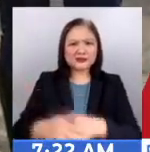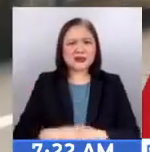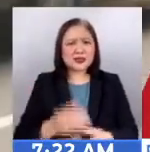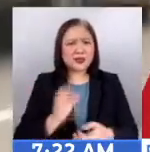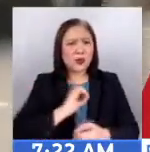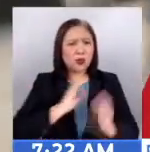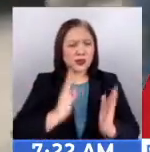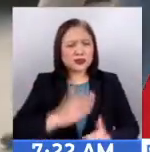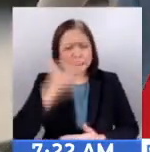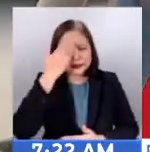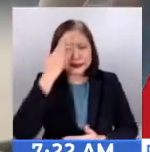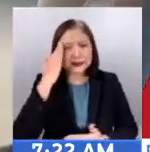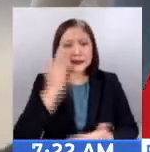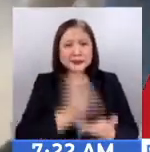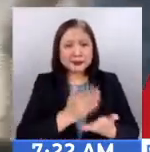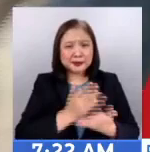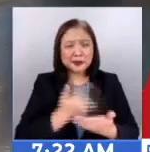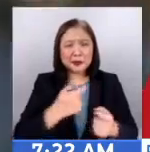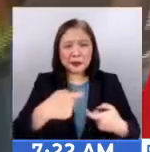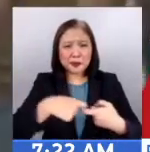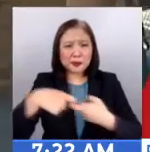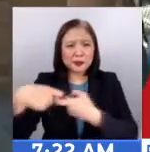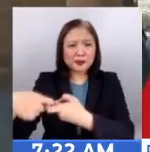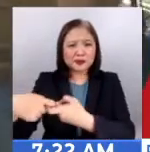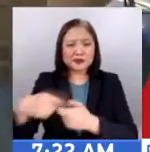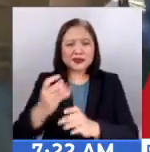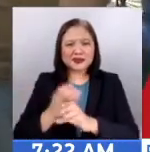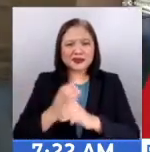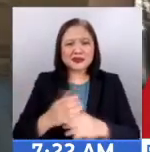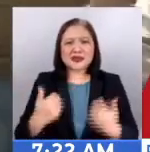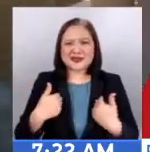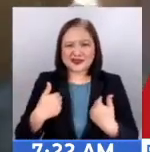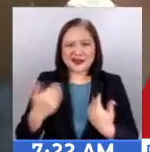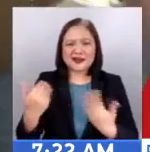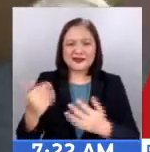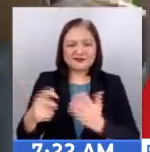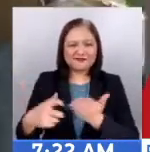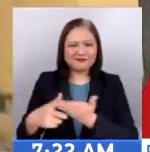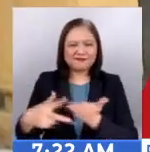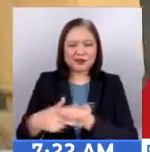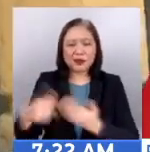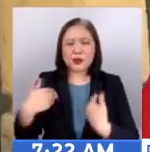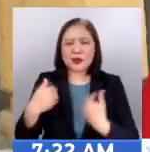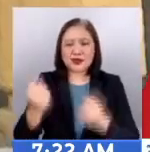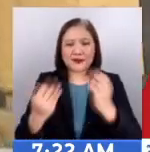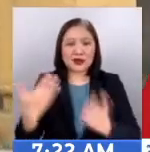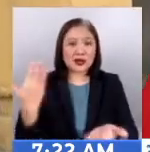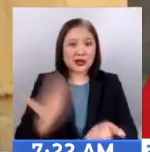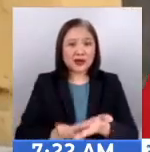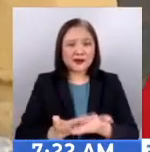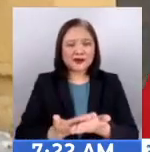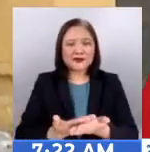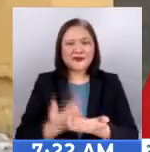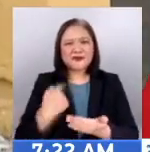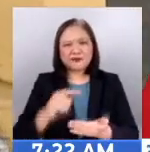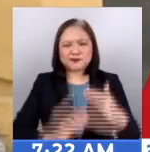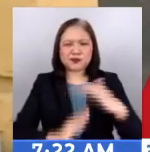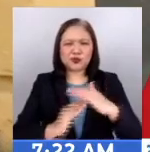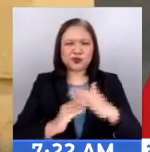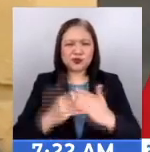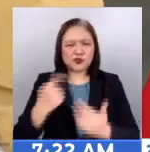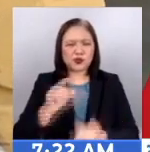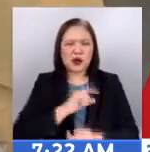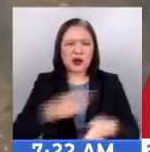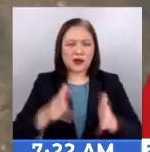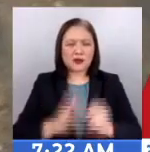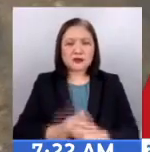kanilang sasakyan. May dalawang sasakyan naman na tinikita ng driver matapos dumating ang mga ito sa palugit na ibinigay ng mga otoridad. 1,000